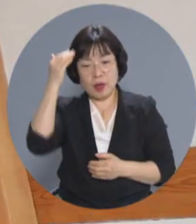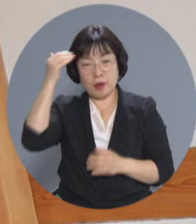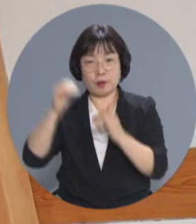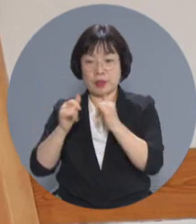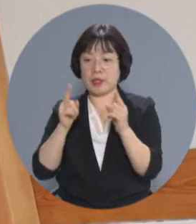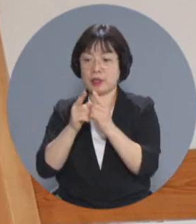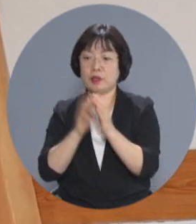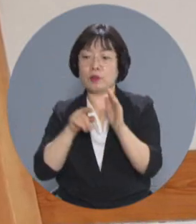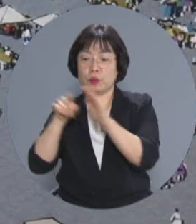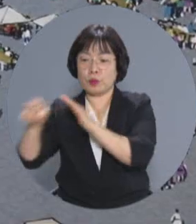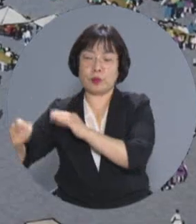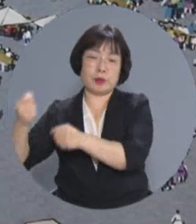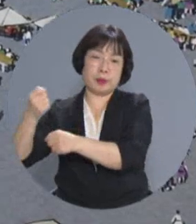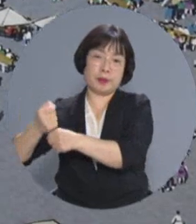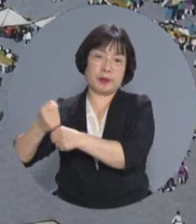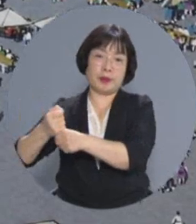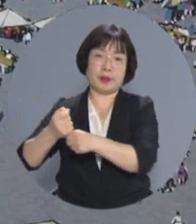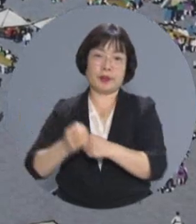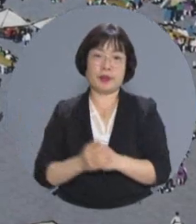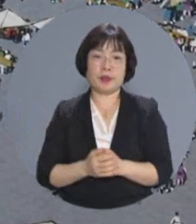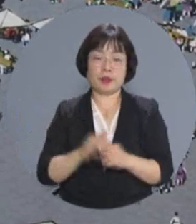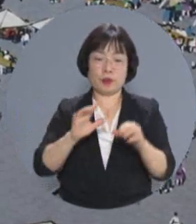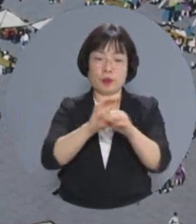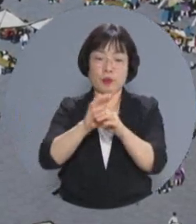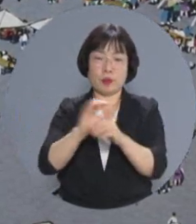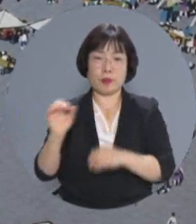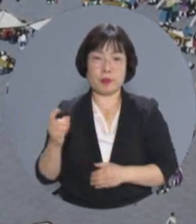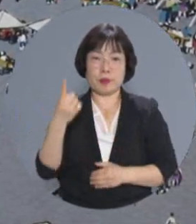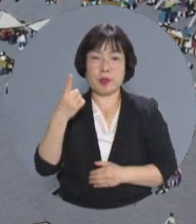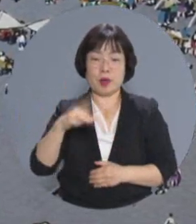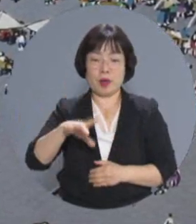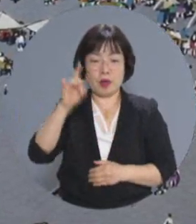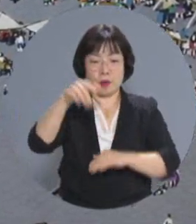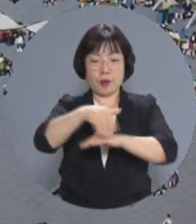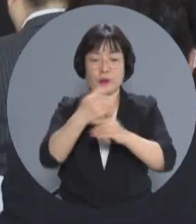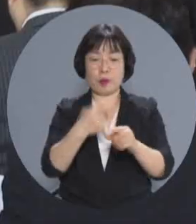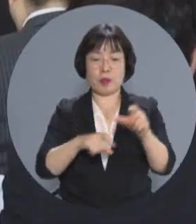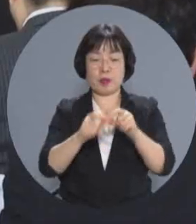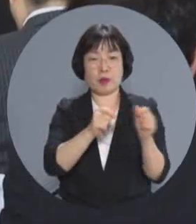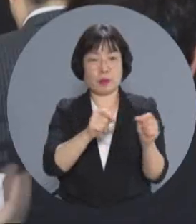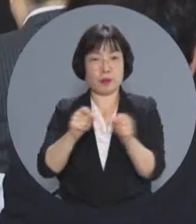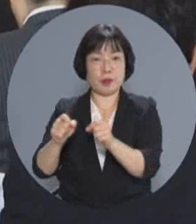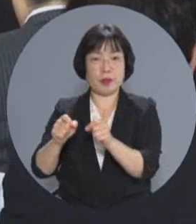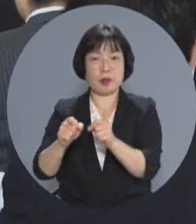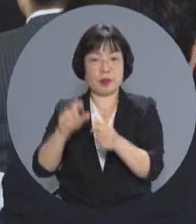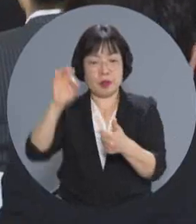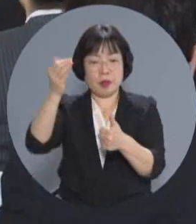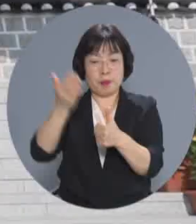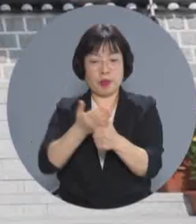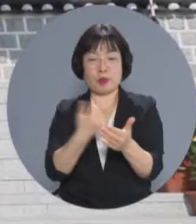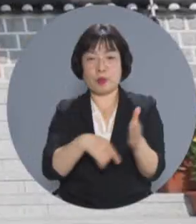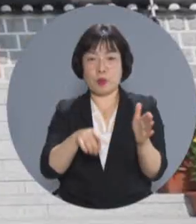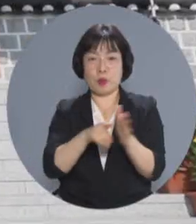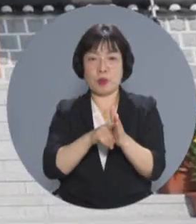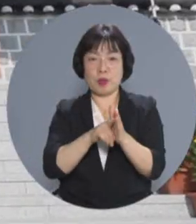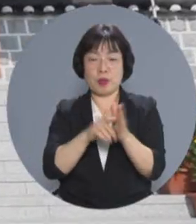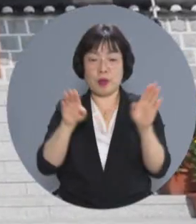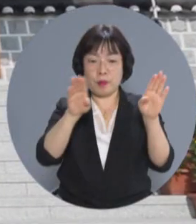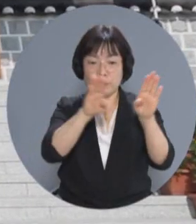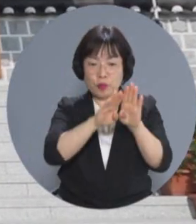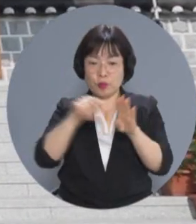현지에서 직접 건축했습니다 코로나19 여파로 당초 계획보다 늦어졌지만 와인 박사를 기리는